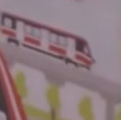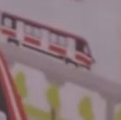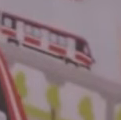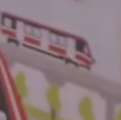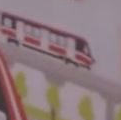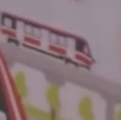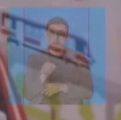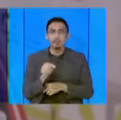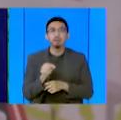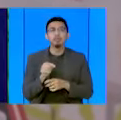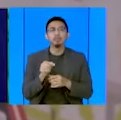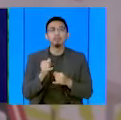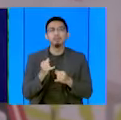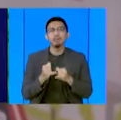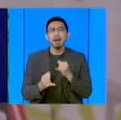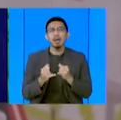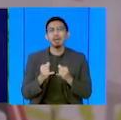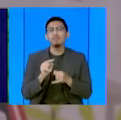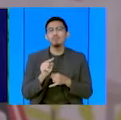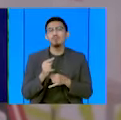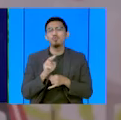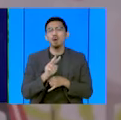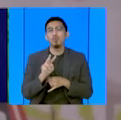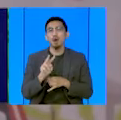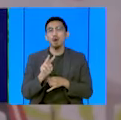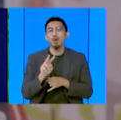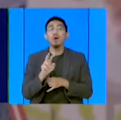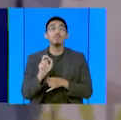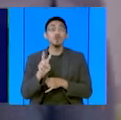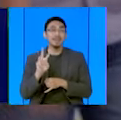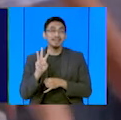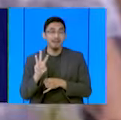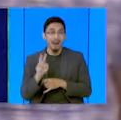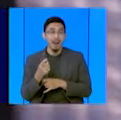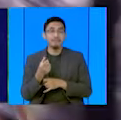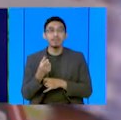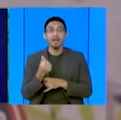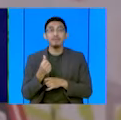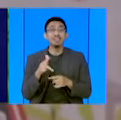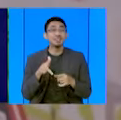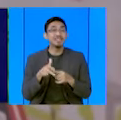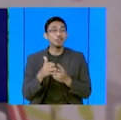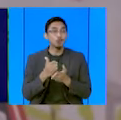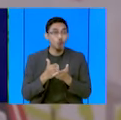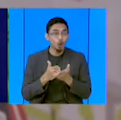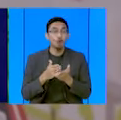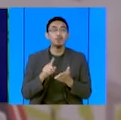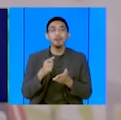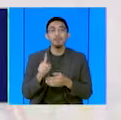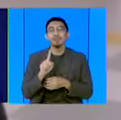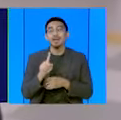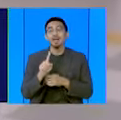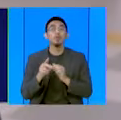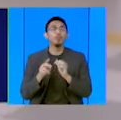yang berlangsung sejak 22 Oktober 2023 dan hingga 21 Mei